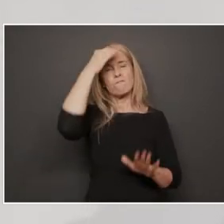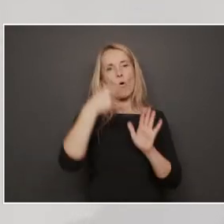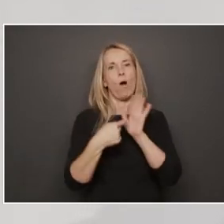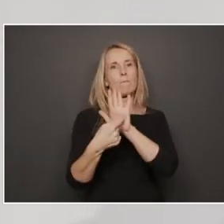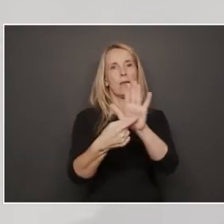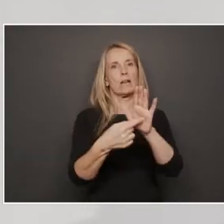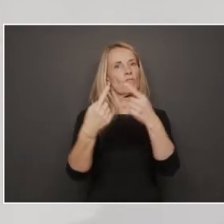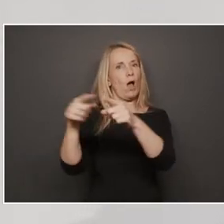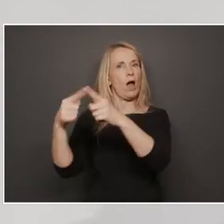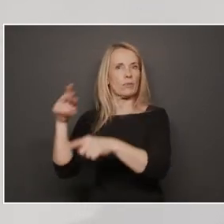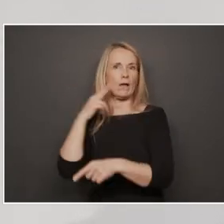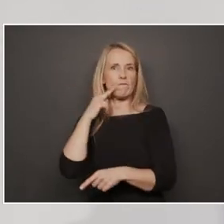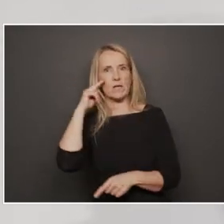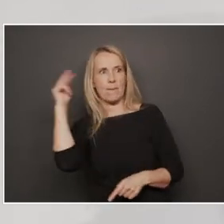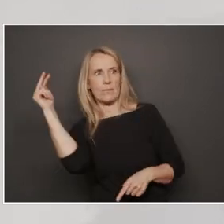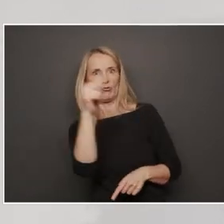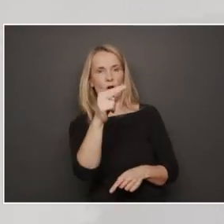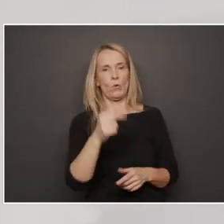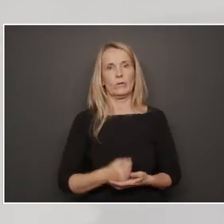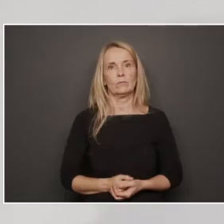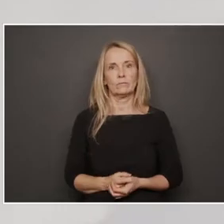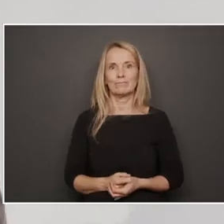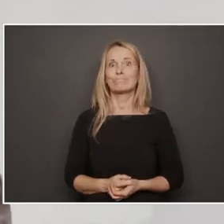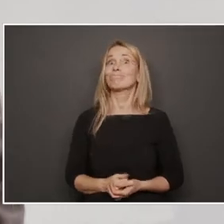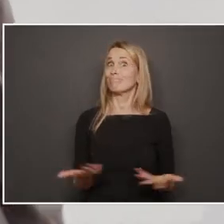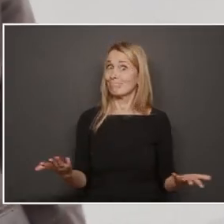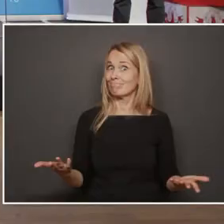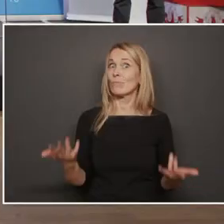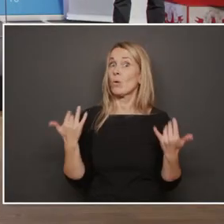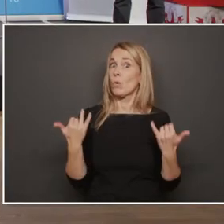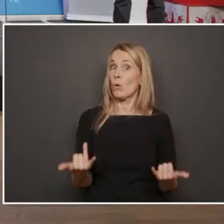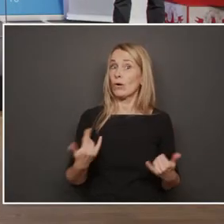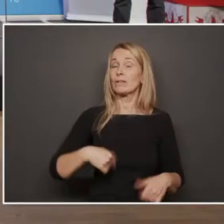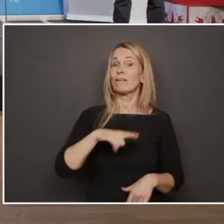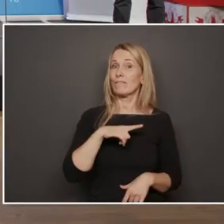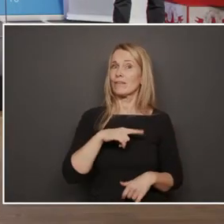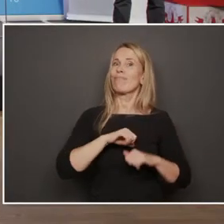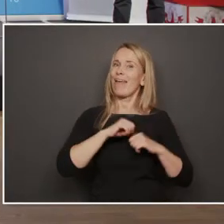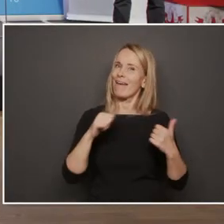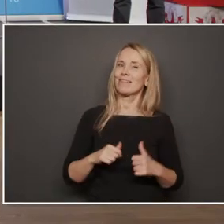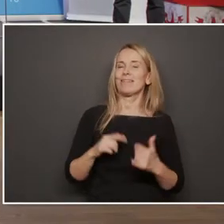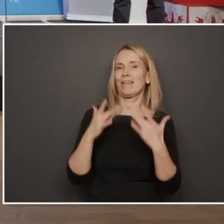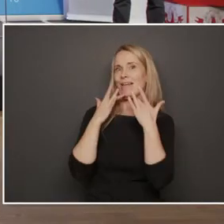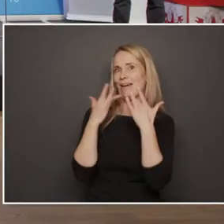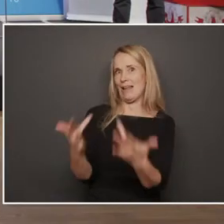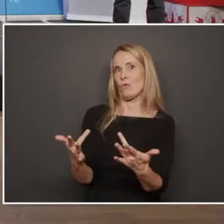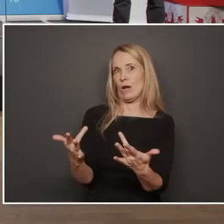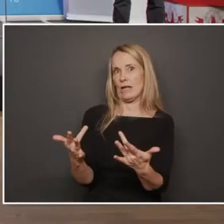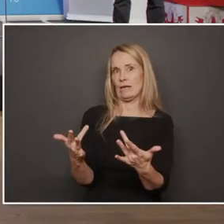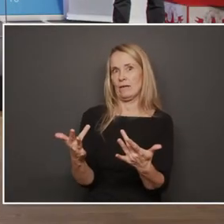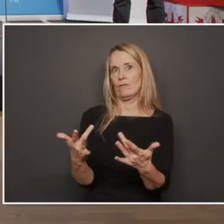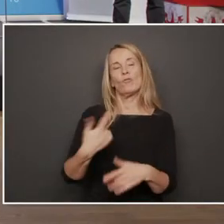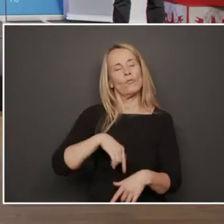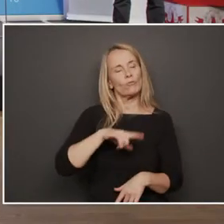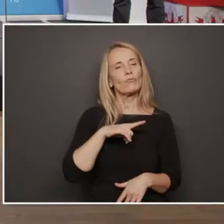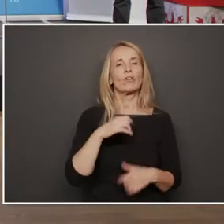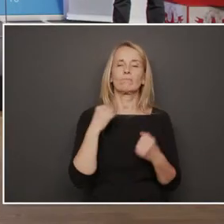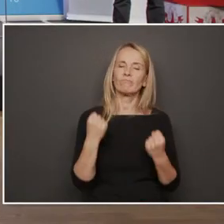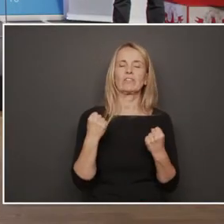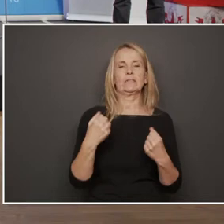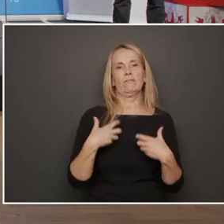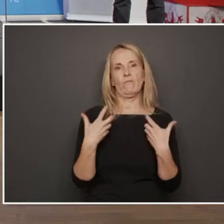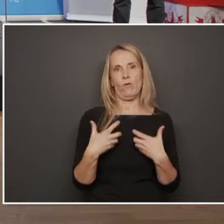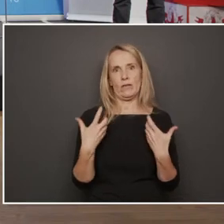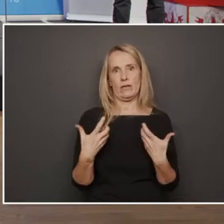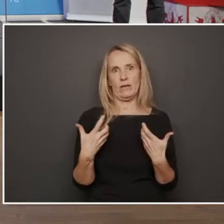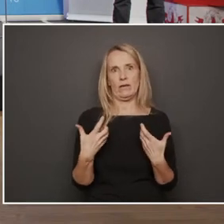andere Unternehmen. Dazu gratulieren wir Ihnen heute sehr herzlich und freuen uns sehr,